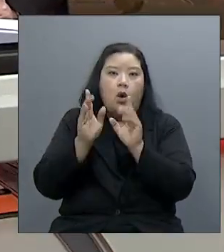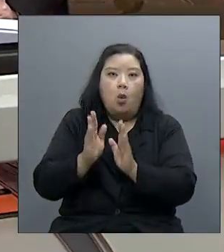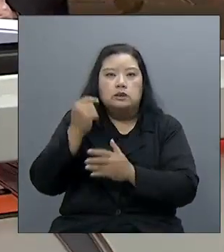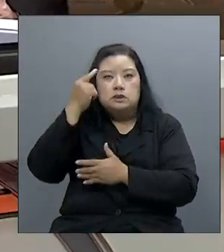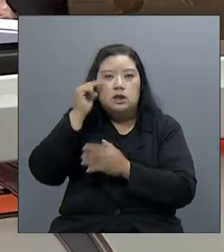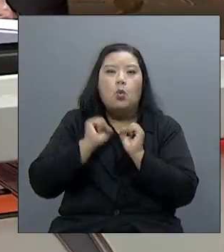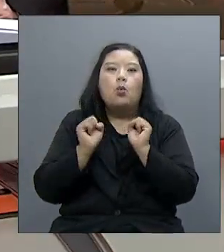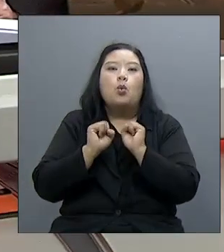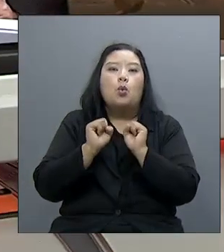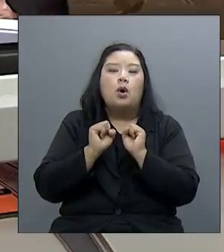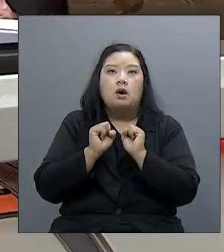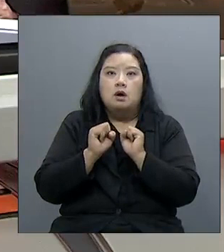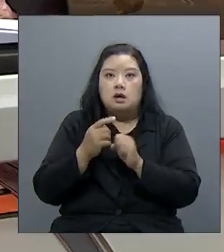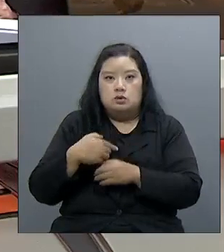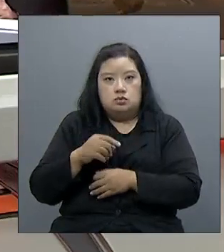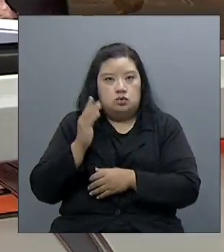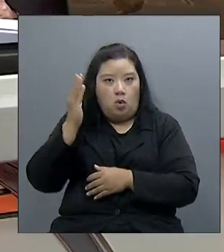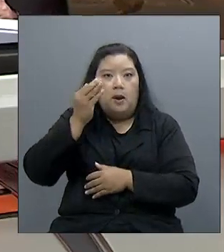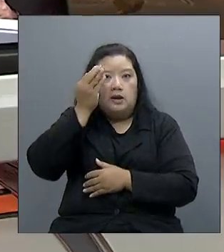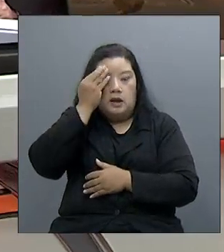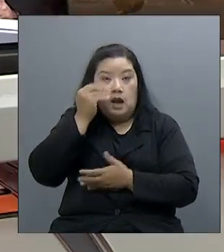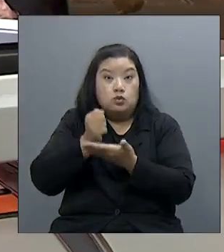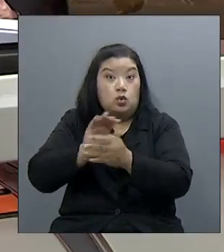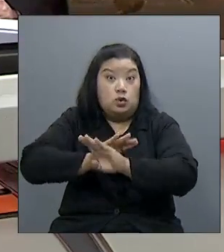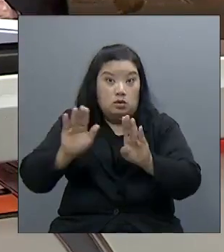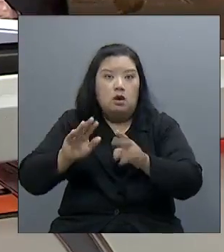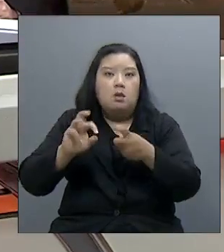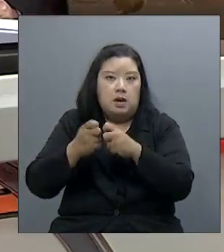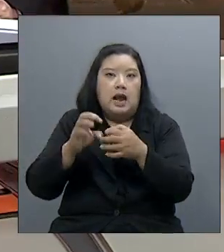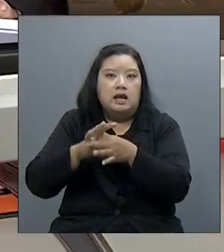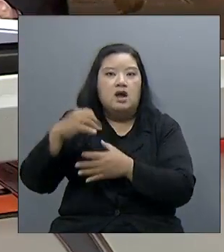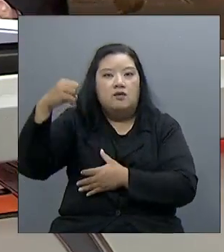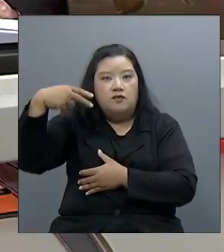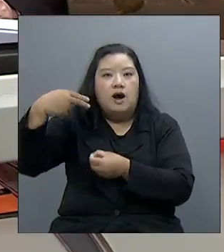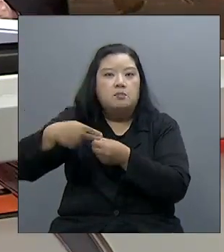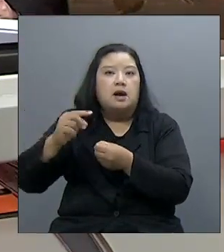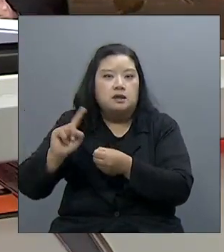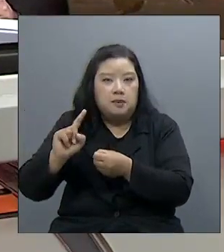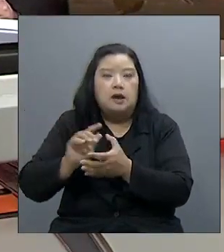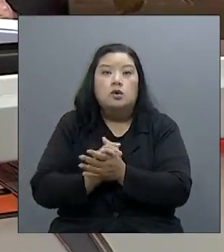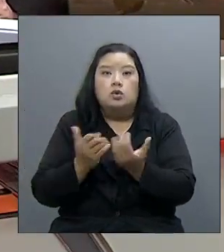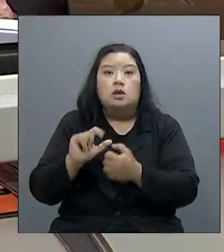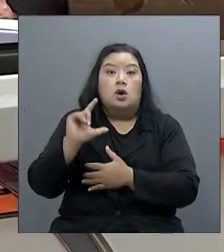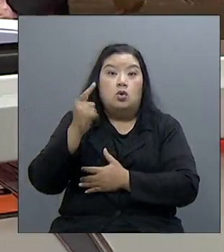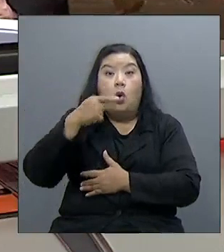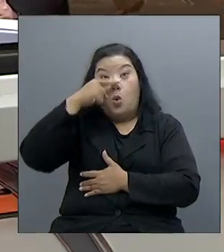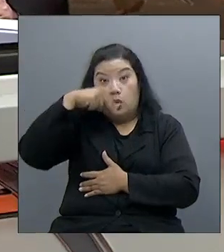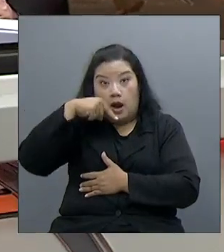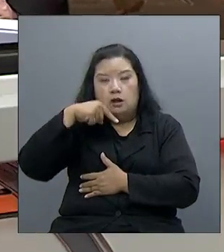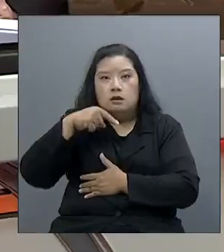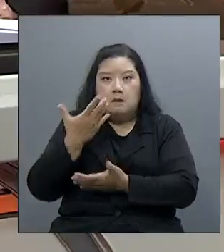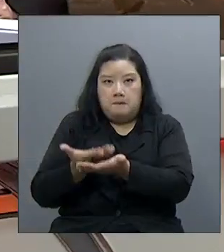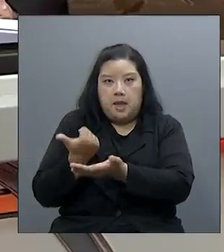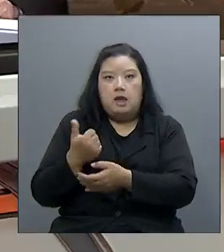กังวลมาตรการคว่ำบาตจะกระทบกับราคาพลังงานซึ่งก็ทำให้ราคาทองคำในประเทศวันนี้ก็ปรับพุ่งขึ้นมา